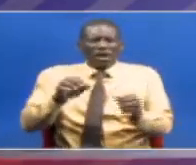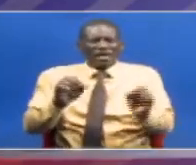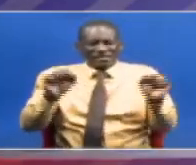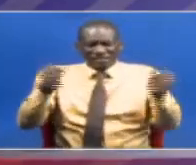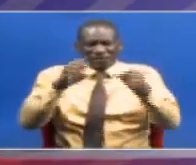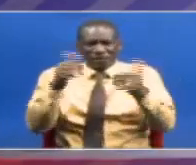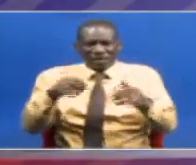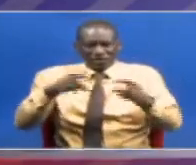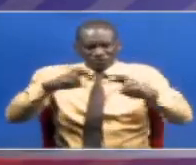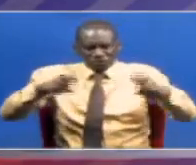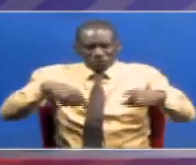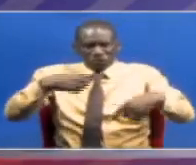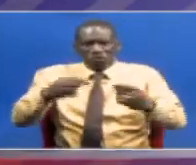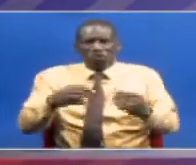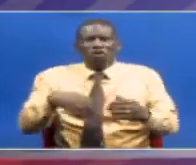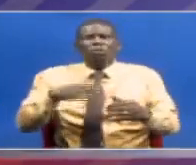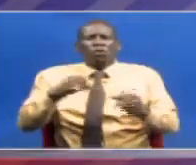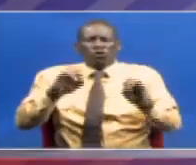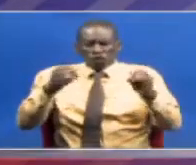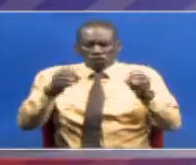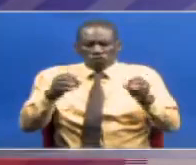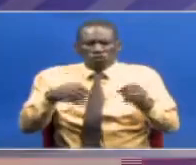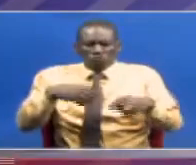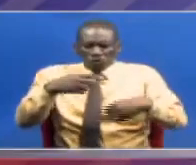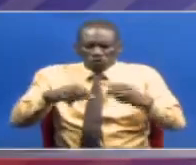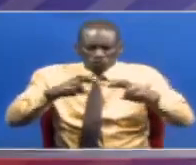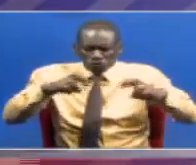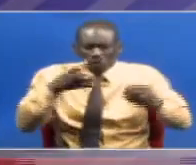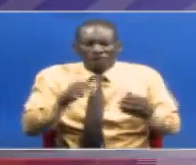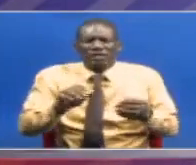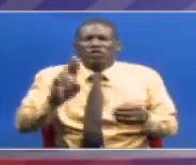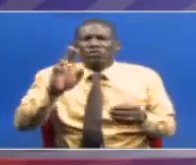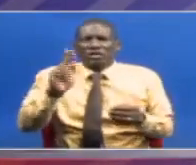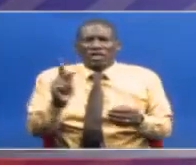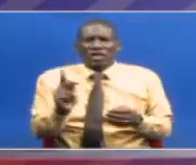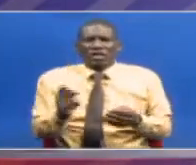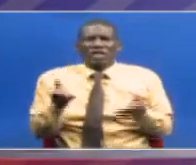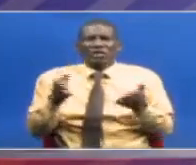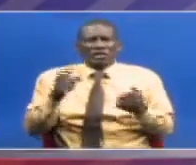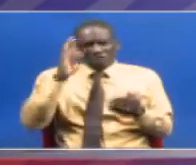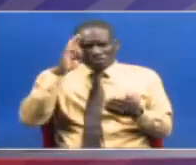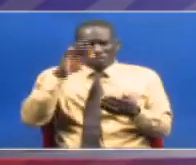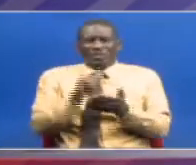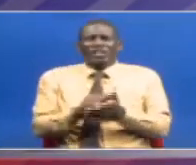Kwa taarifa zaidi, tunaendelea kufuatilia tukio hilo huko Uingereza. Mtazamaji, kumbuka kwamba